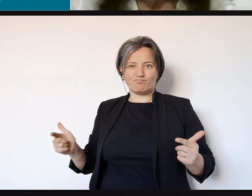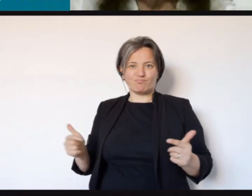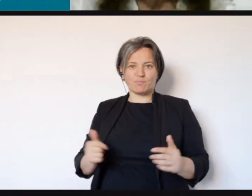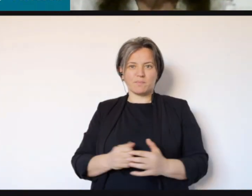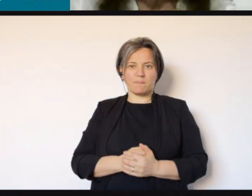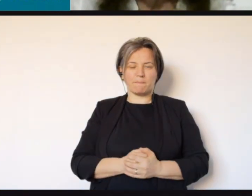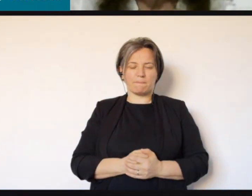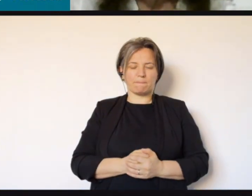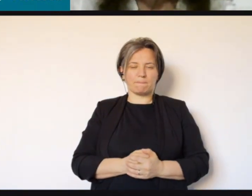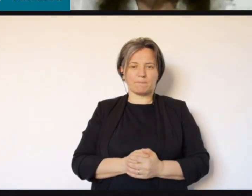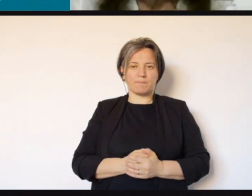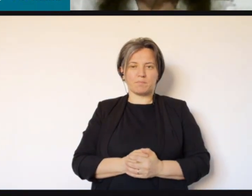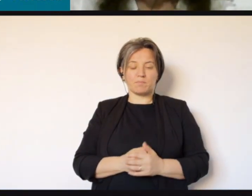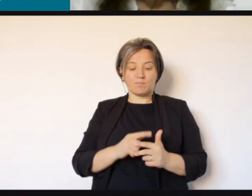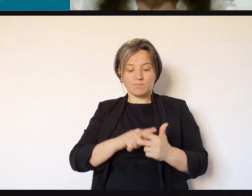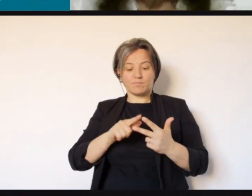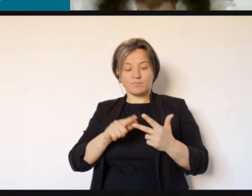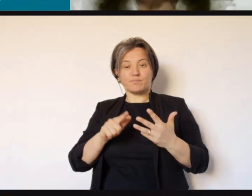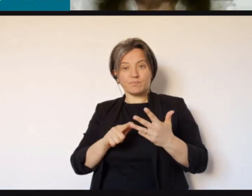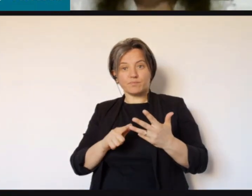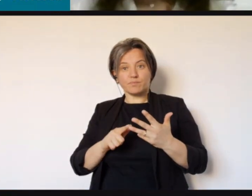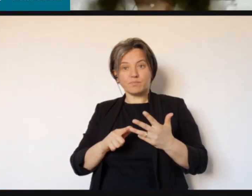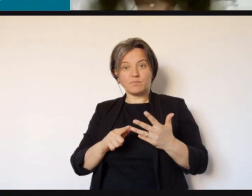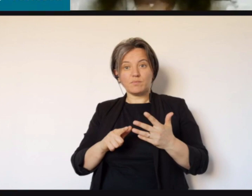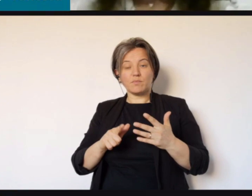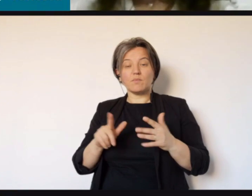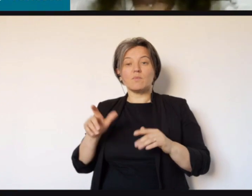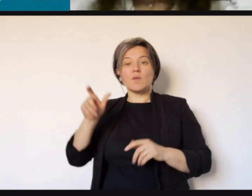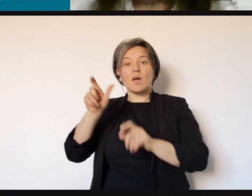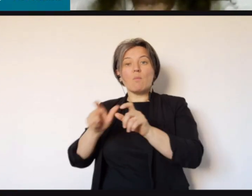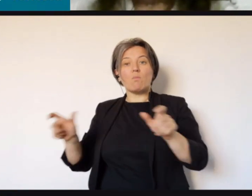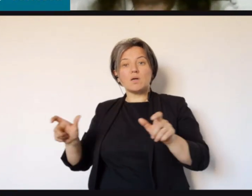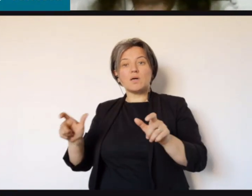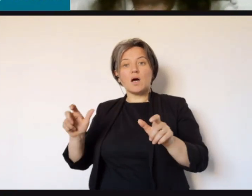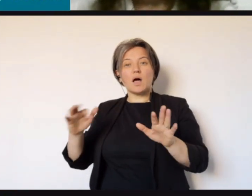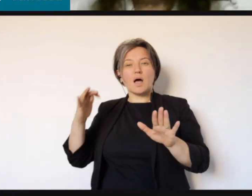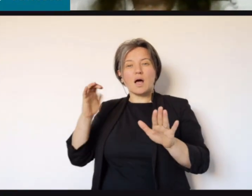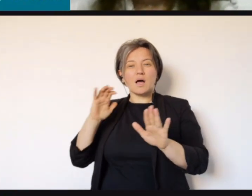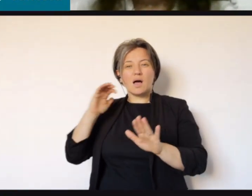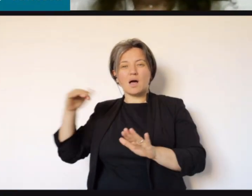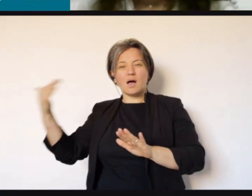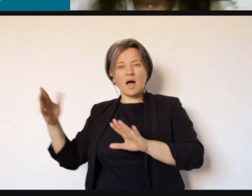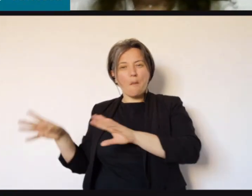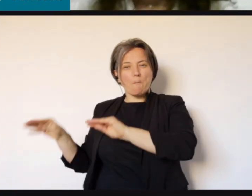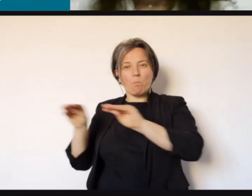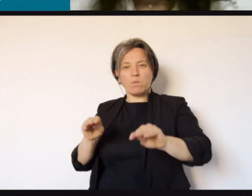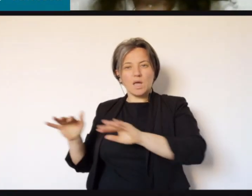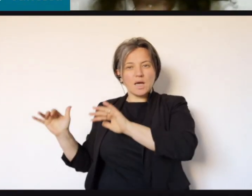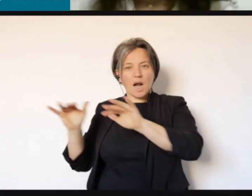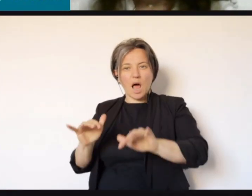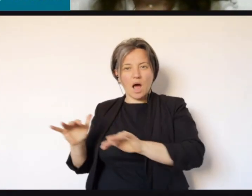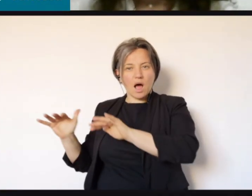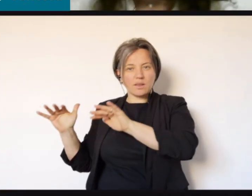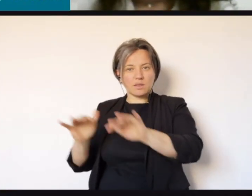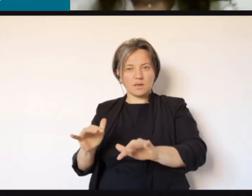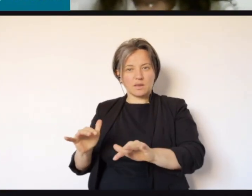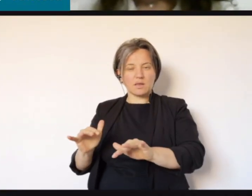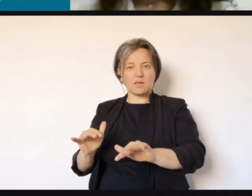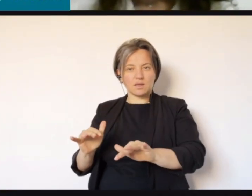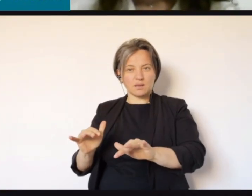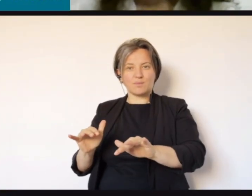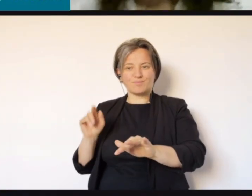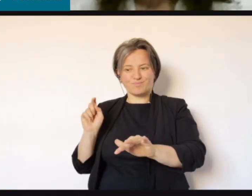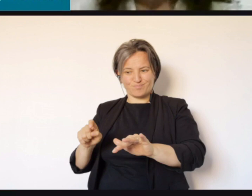A questi poi aggiungerei altre due figure: i migranti, sia quelli